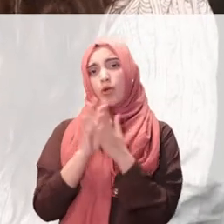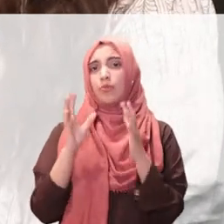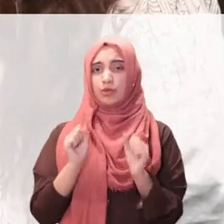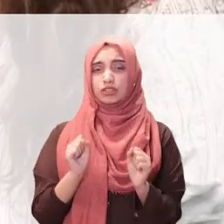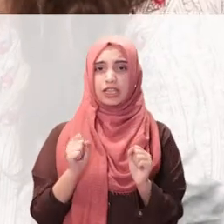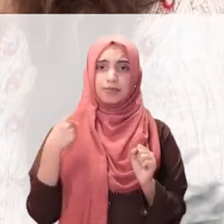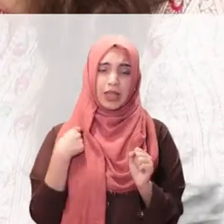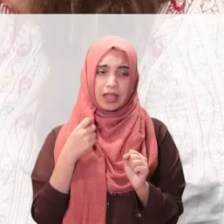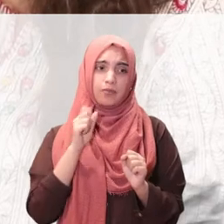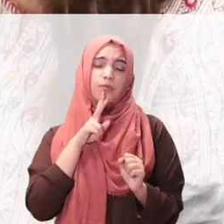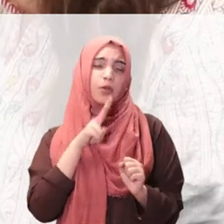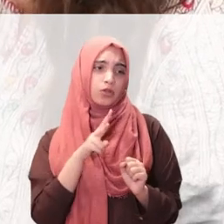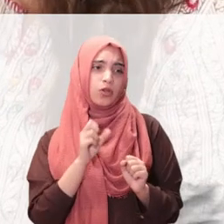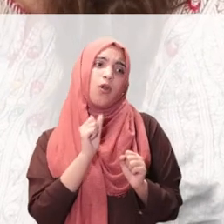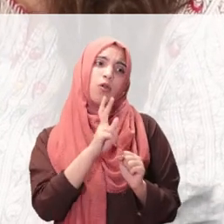दिस